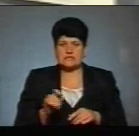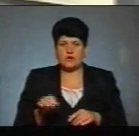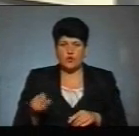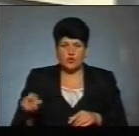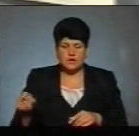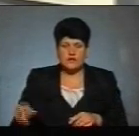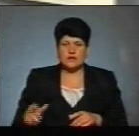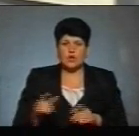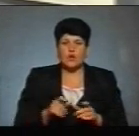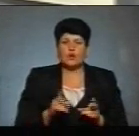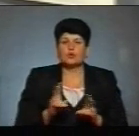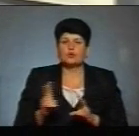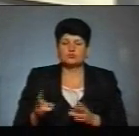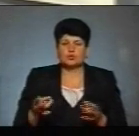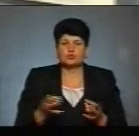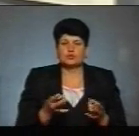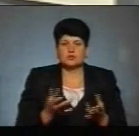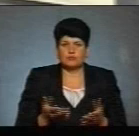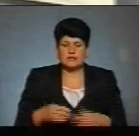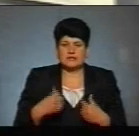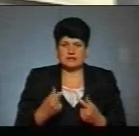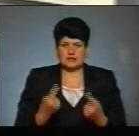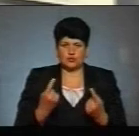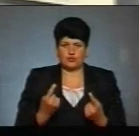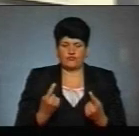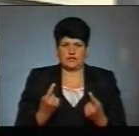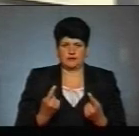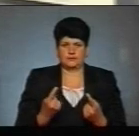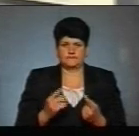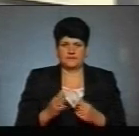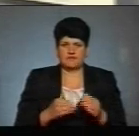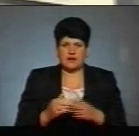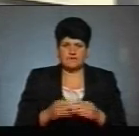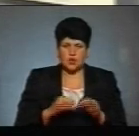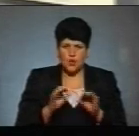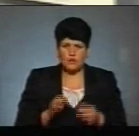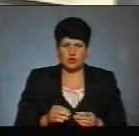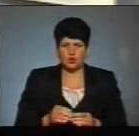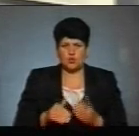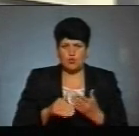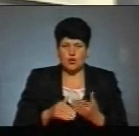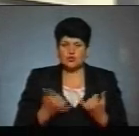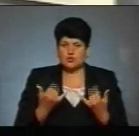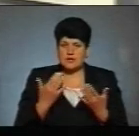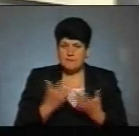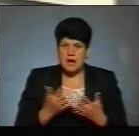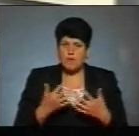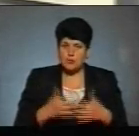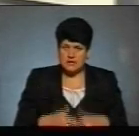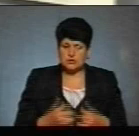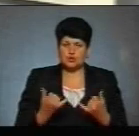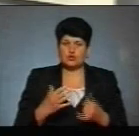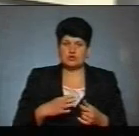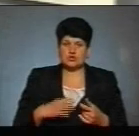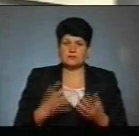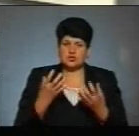люди, яким потребує якраз от надання такої висококваліфікованої медичної допомоги. Ми сьогодні маємо обладнання, ми сьогодні